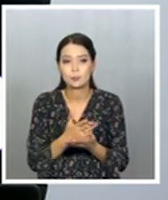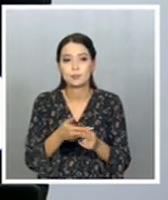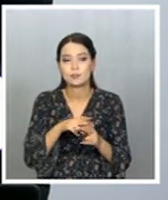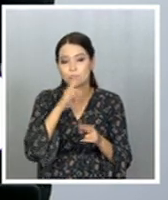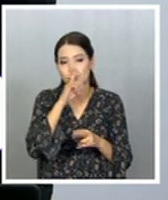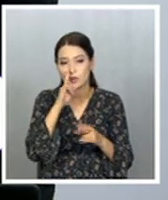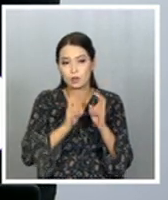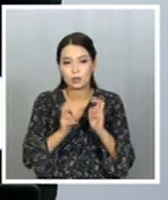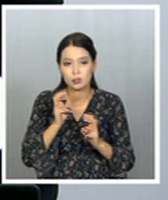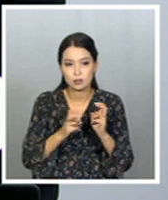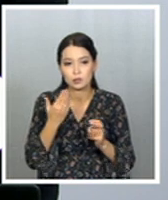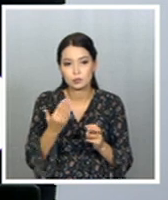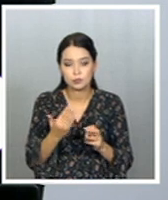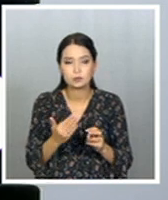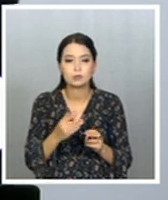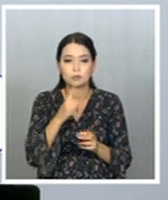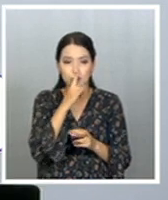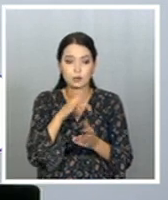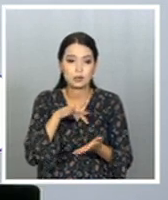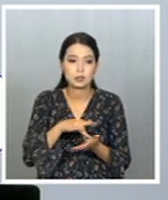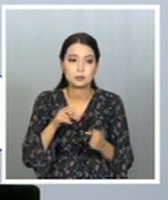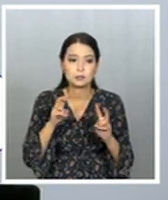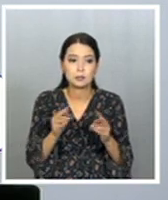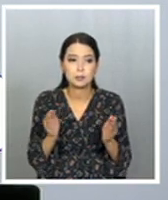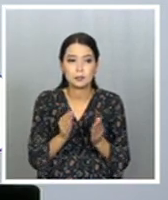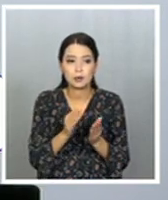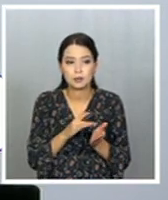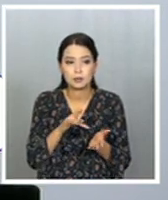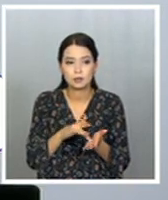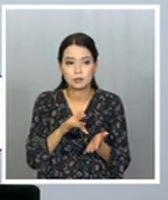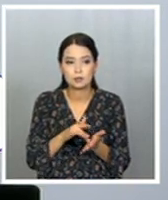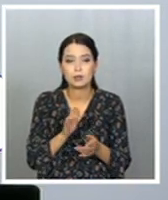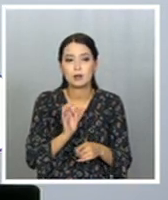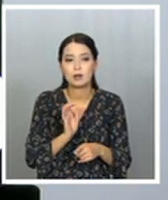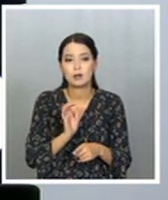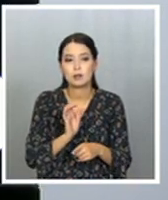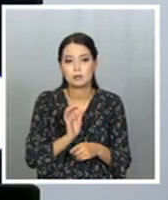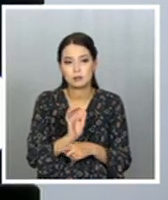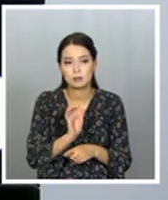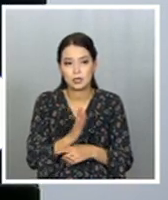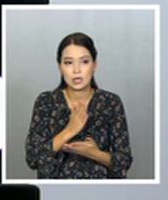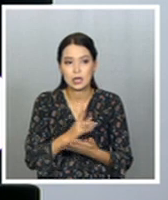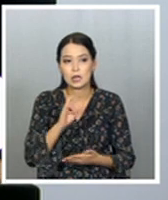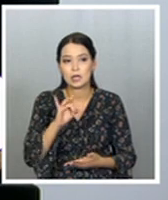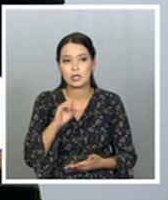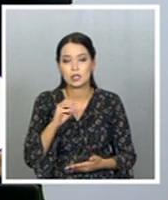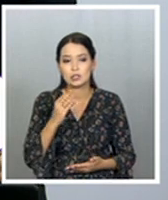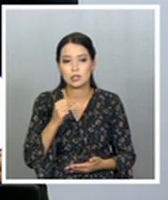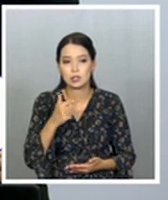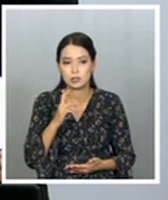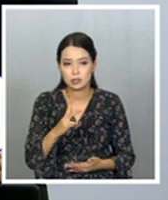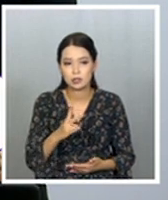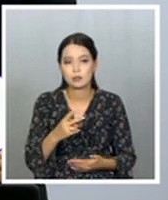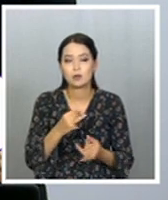кіші мұнай өңдеу орталығы бар. Ол Қазақстанның батыс бөлігінде орналасқан Қарашығанақ. Газ өндіру